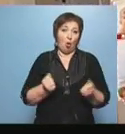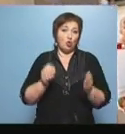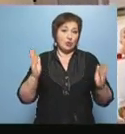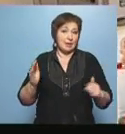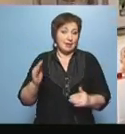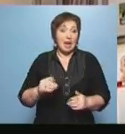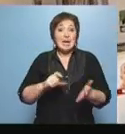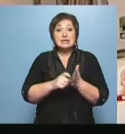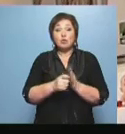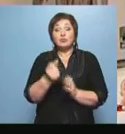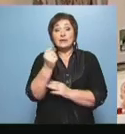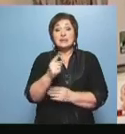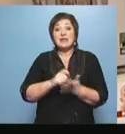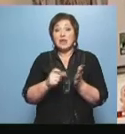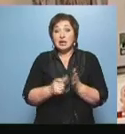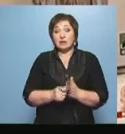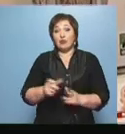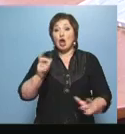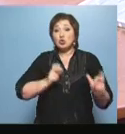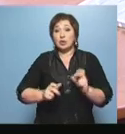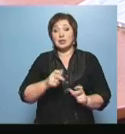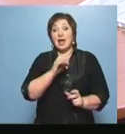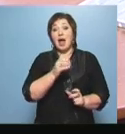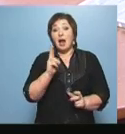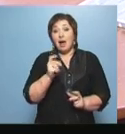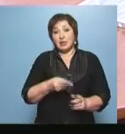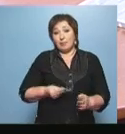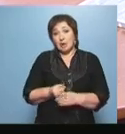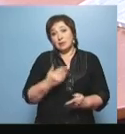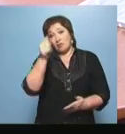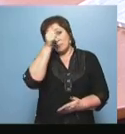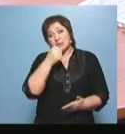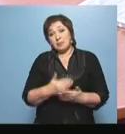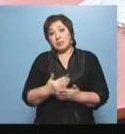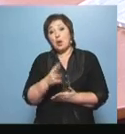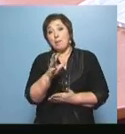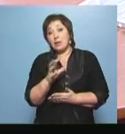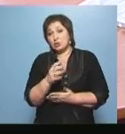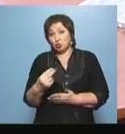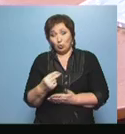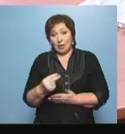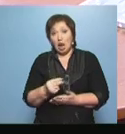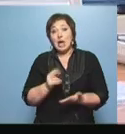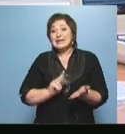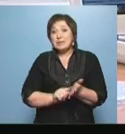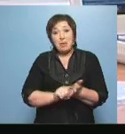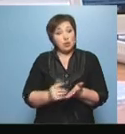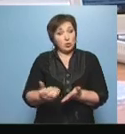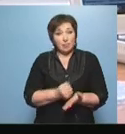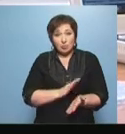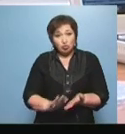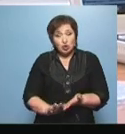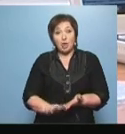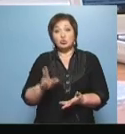в 11 квадратов студентка ИЖГТУ Катя Нургалеева платит в месяц примерно 500 рублей. Стипендию не получает, учится платно.